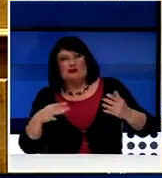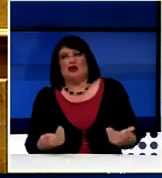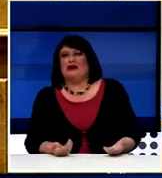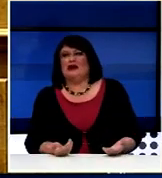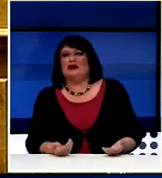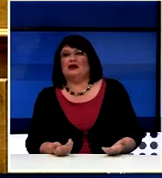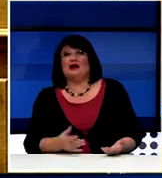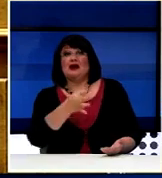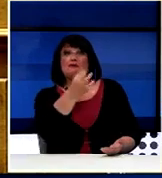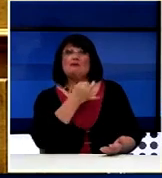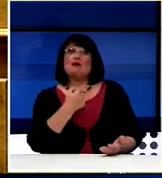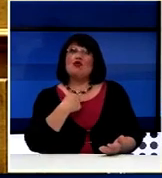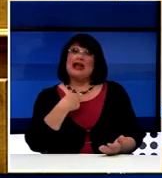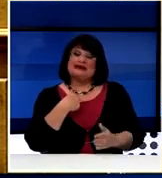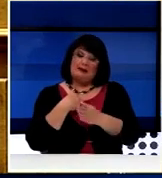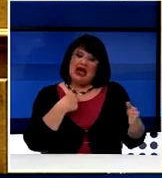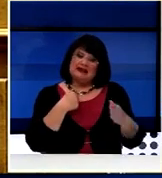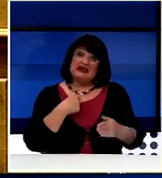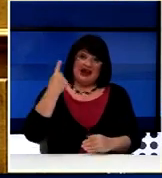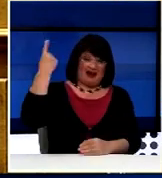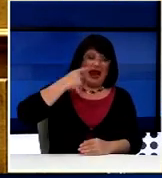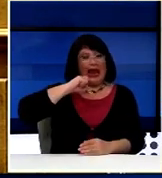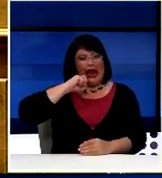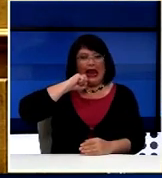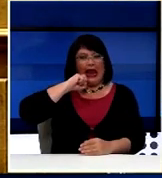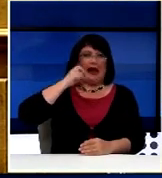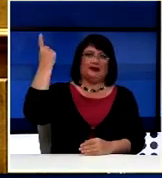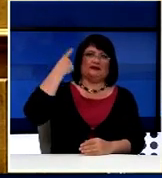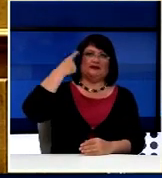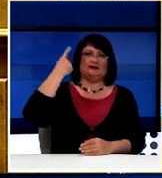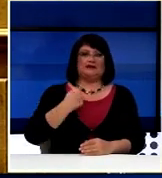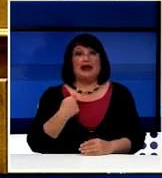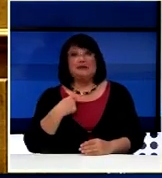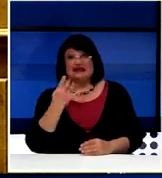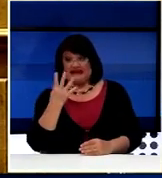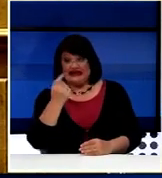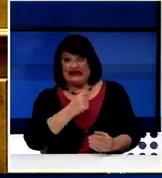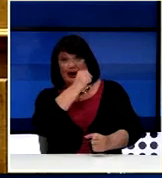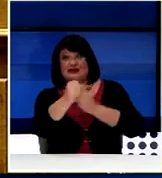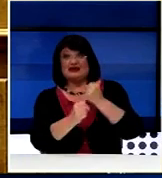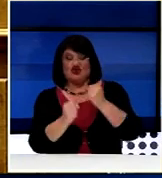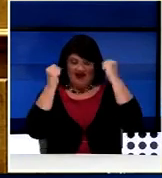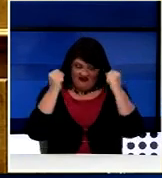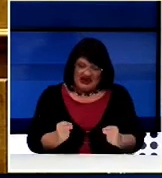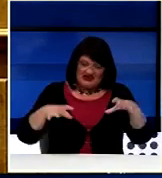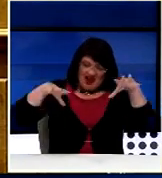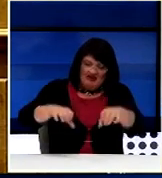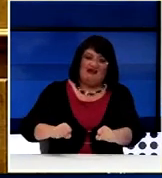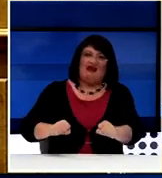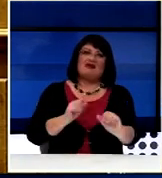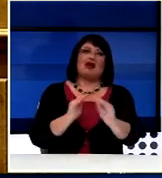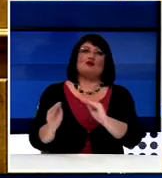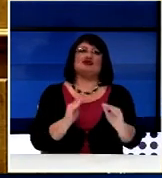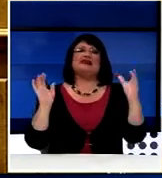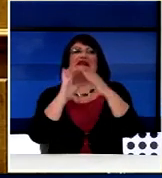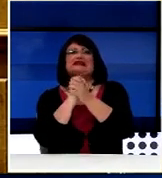κουνάτε λοιπόν τώρα το δάχτυλο στην αριστερά, που μέσα 4,5 χρόνια κατάφερε και την κυριαρχία μας να προστατεύσει και τις